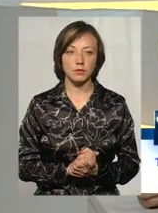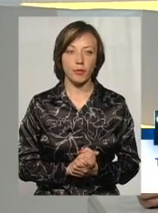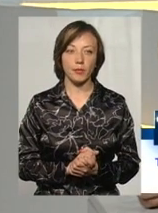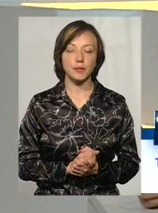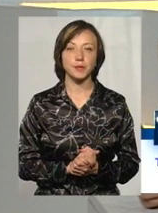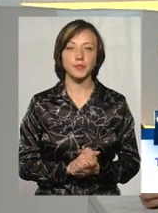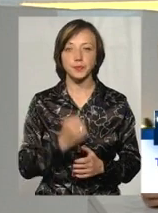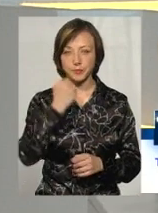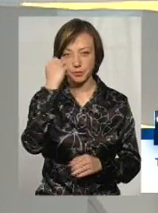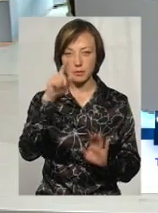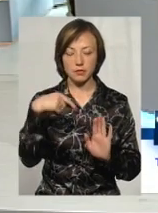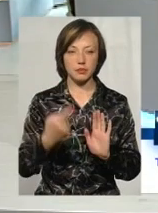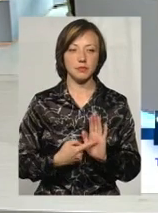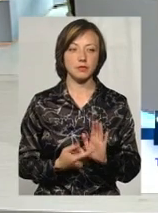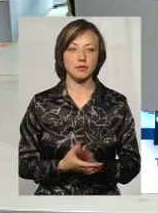вам за ваше питання.